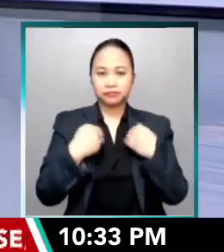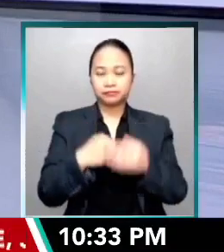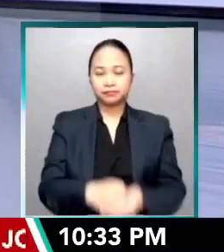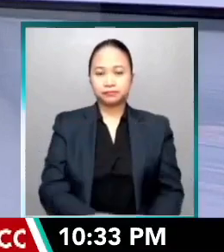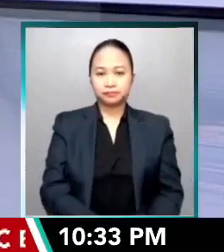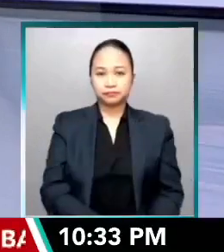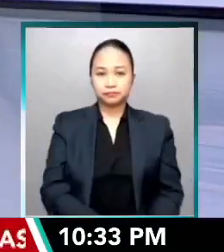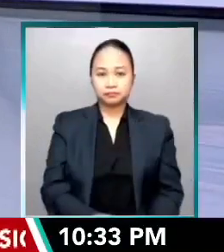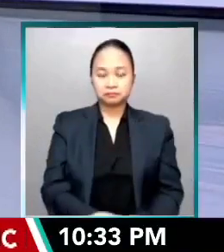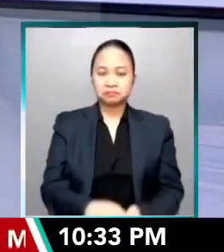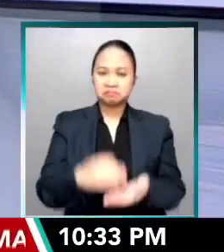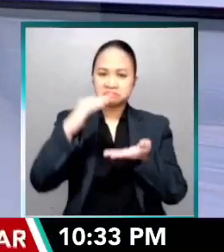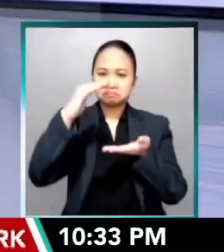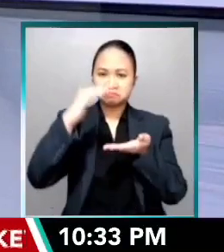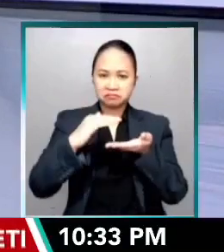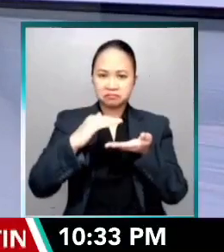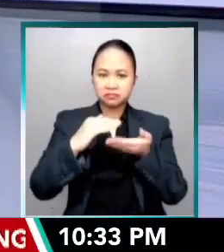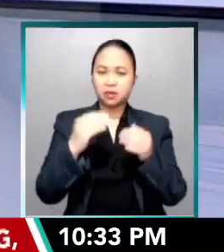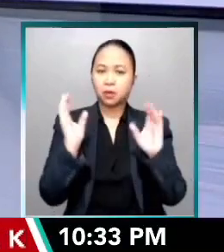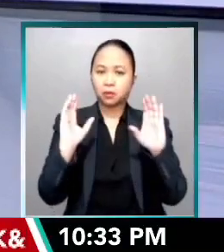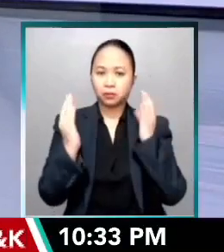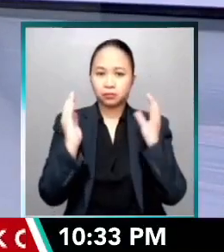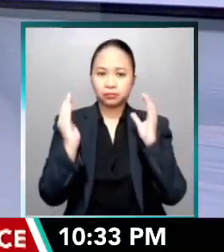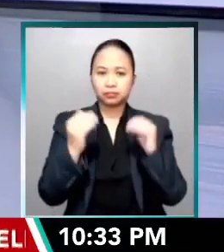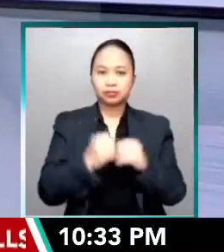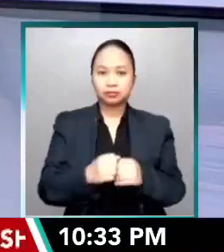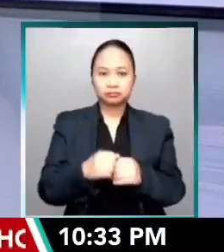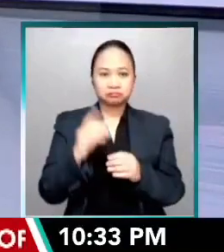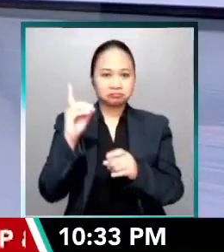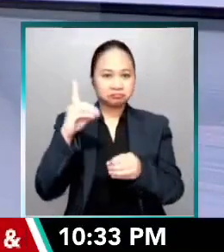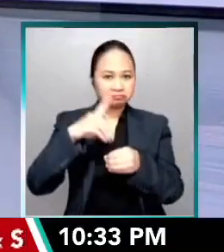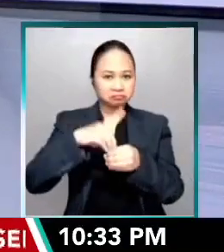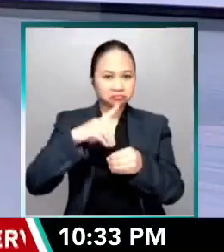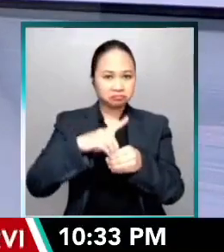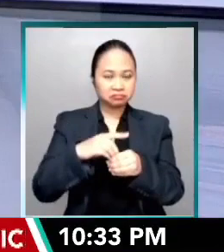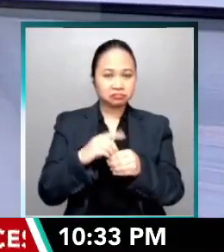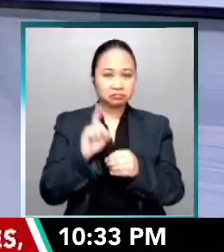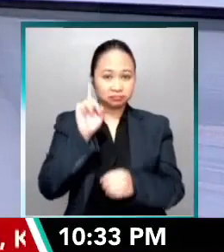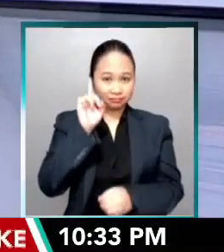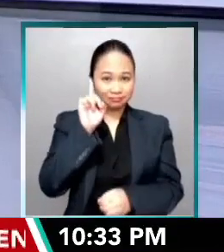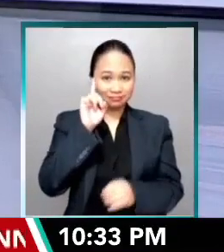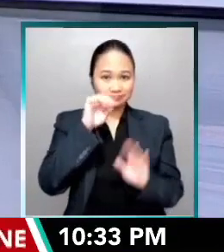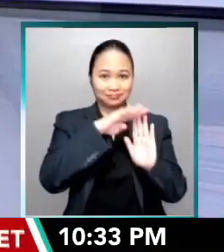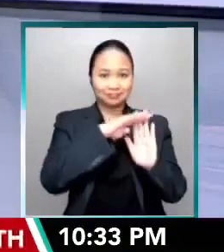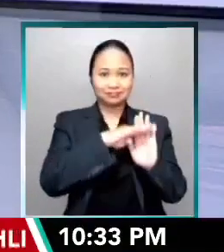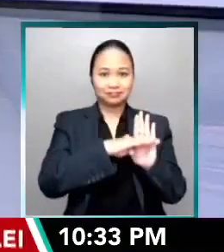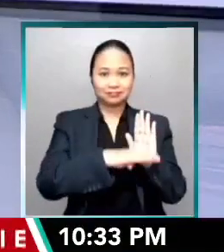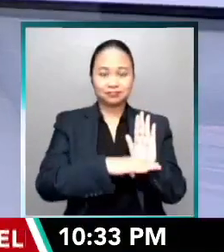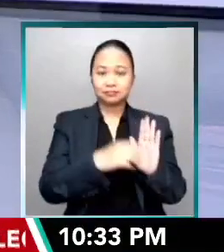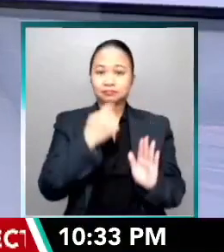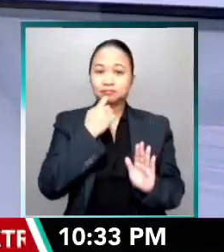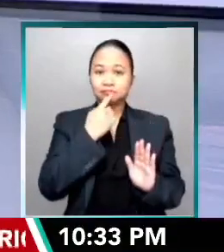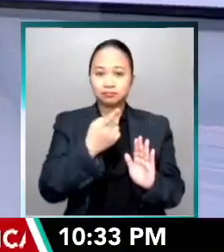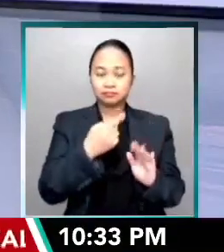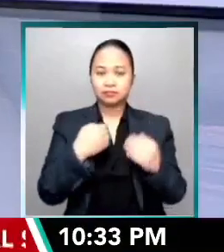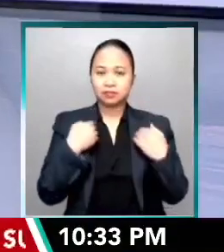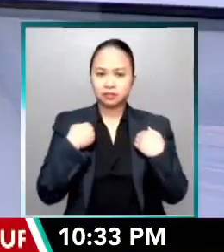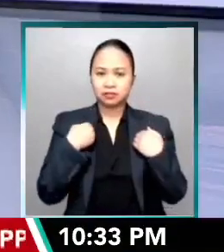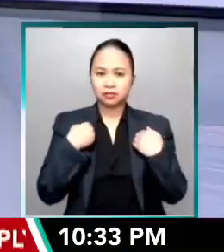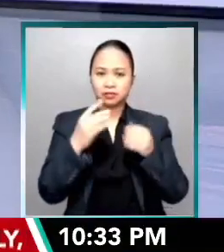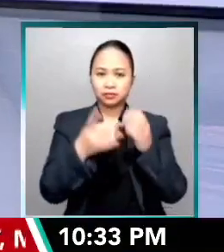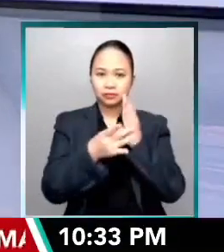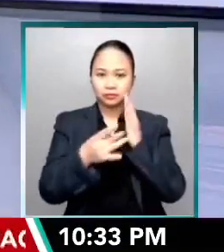maliit naman sa diesel na 10 hanggang 30 centavos kada litro. Sa tansya naman ng isang oil industry source,